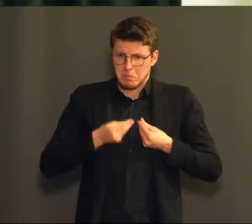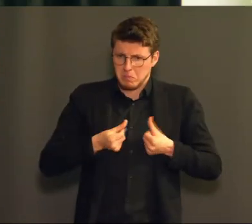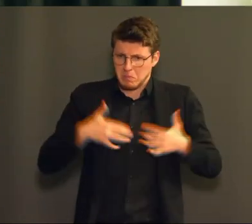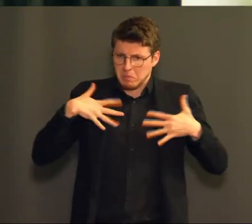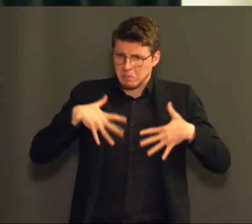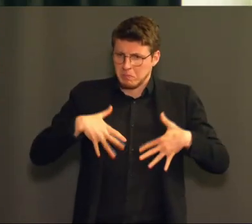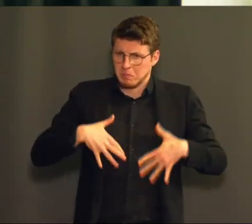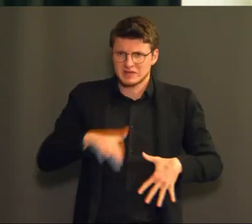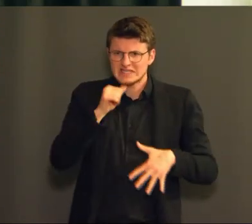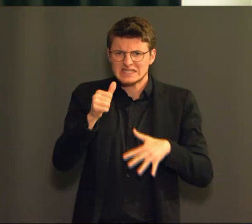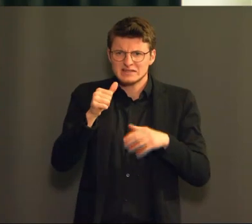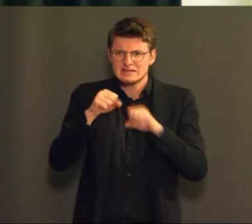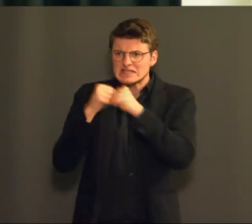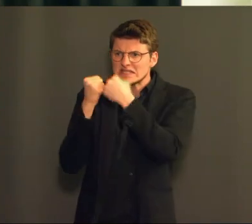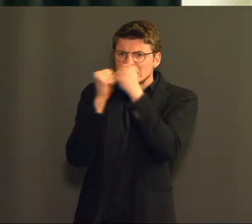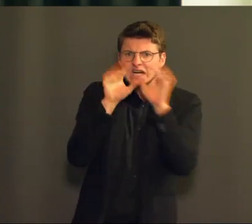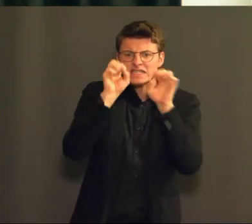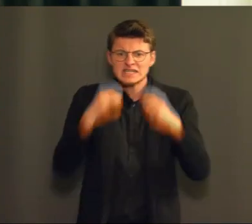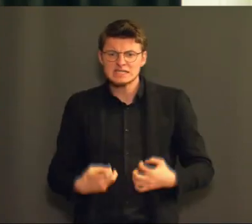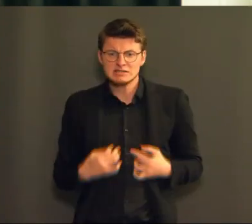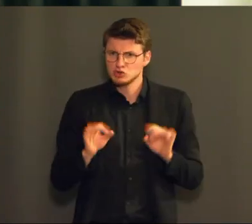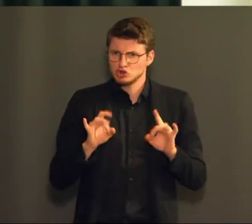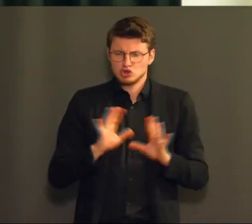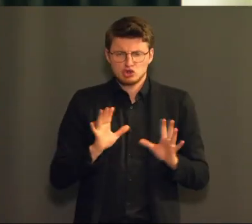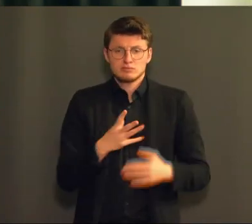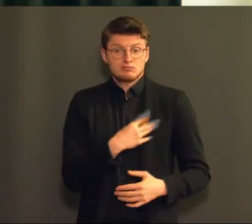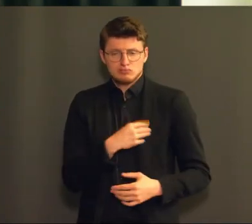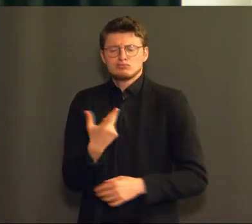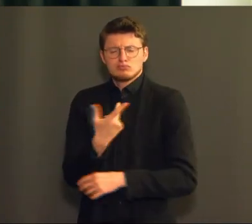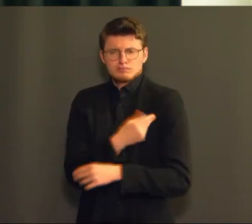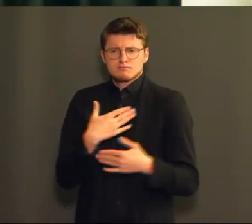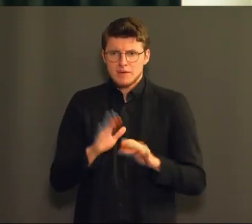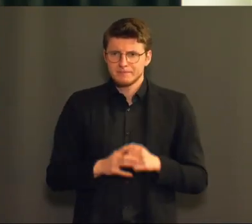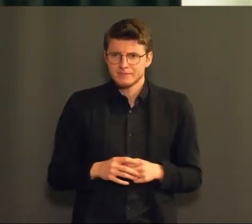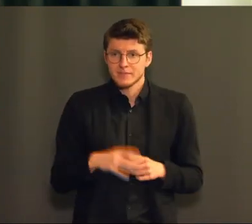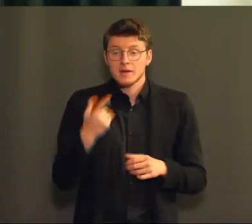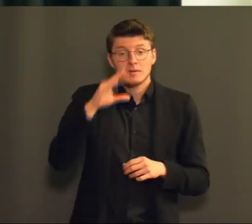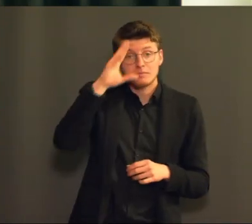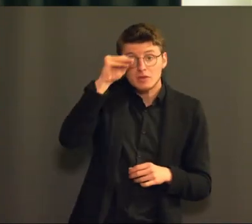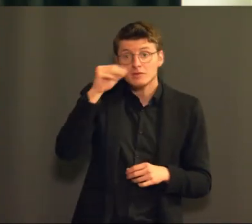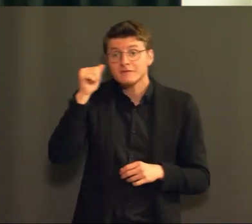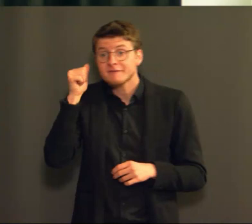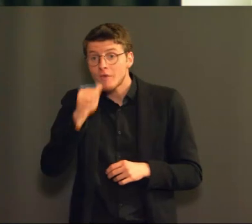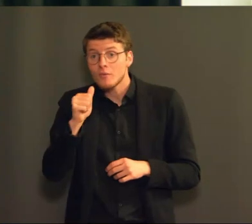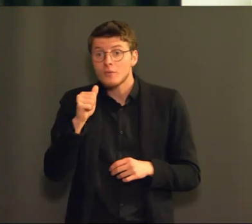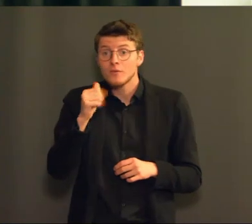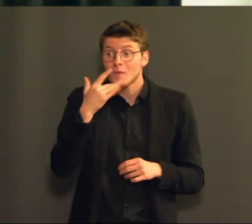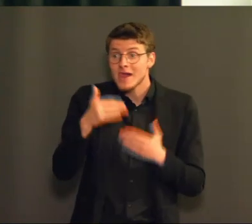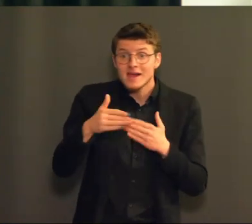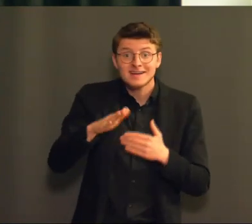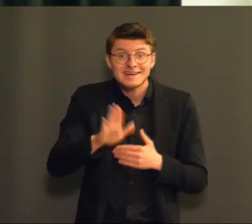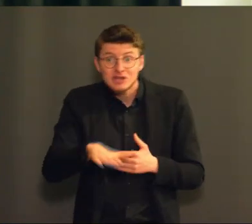Vaccinatie heeft geen impact op de vruchtbaarheid van vrouwen of mannen. Er is dus geen reden tot ongerustheid. Ook